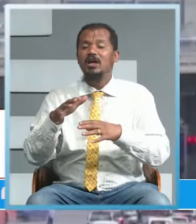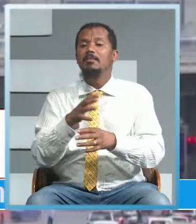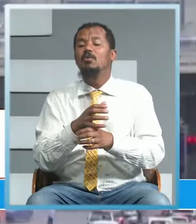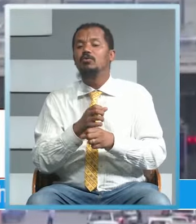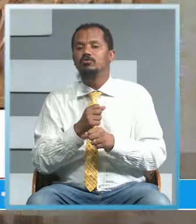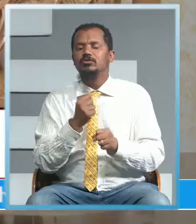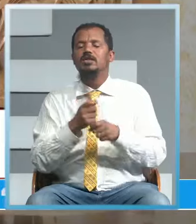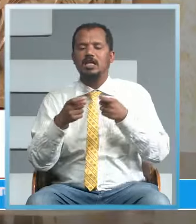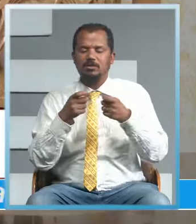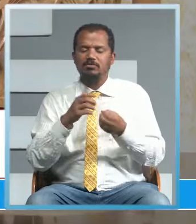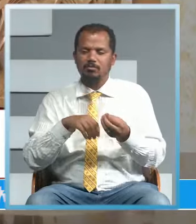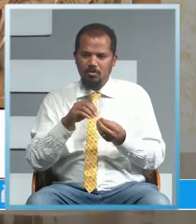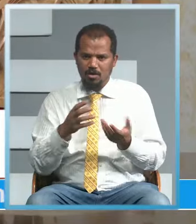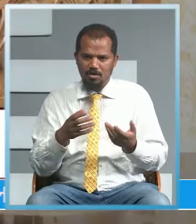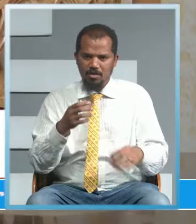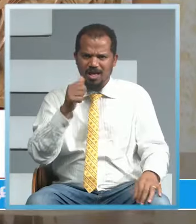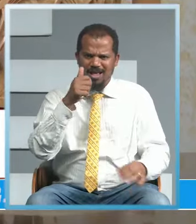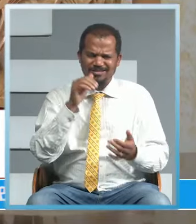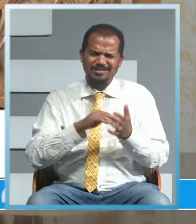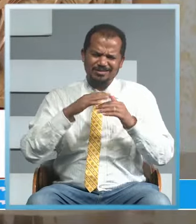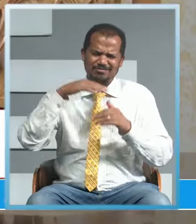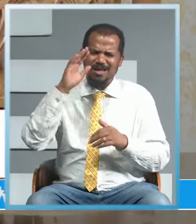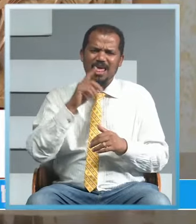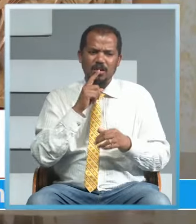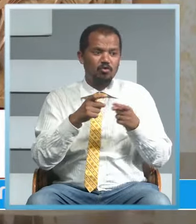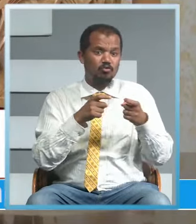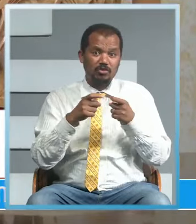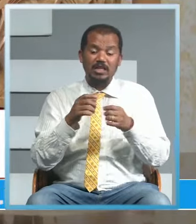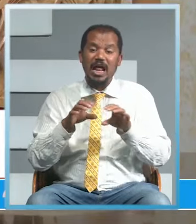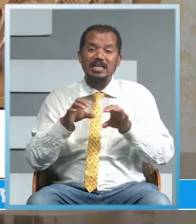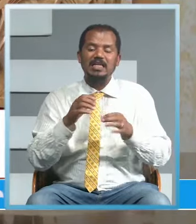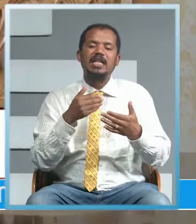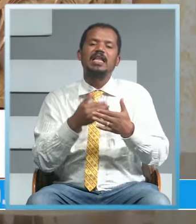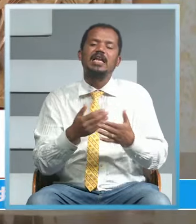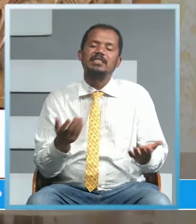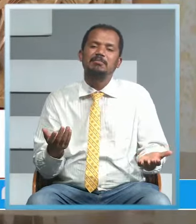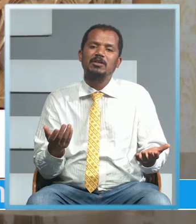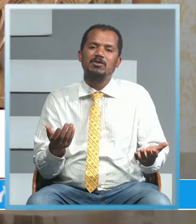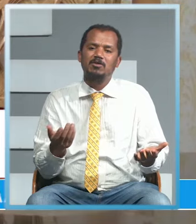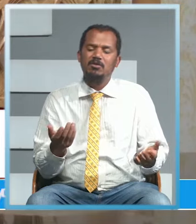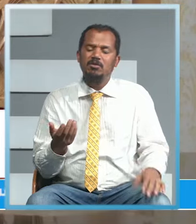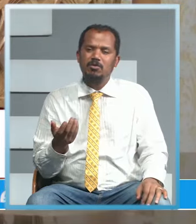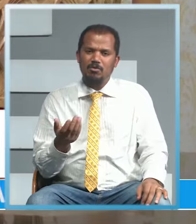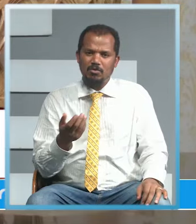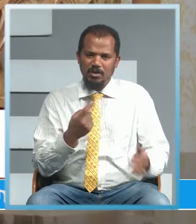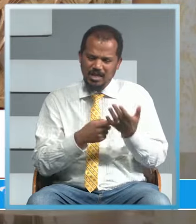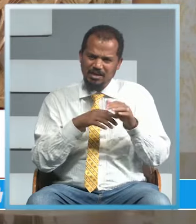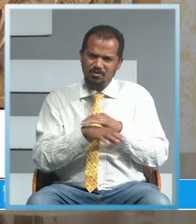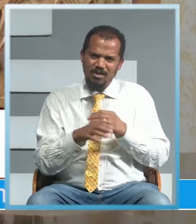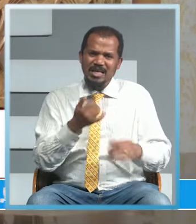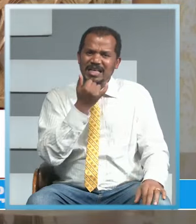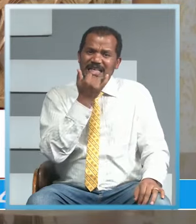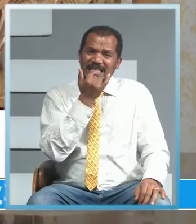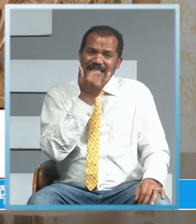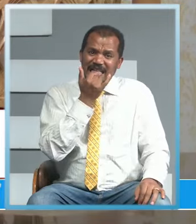እርምጃ መወሰዱን ስራ አስኪያጁ አክለዋል። ከ10000 በላይ ነው ቁጥጥር አድርገን የደረስባቸው። ከዛ